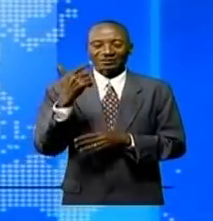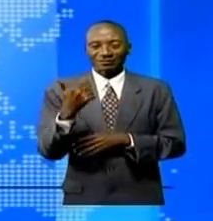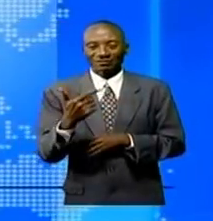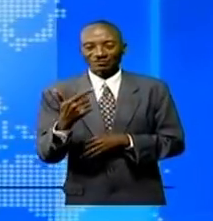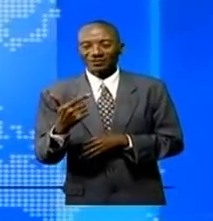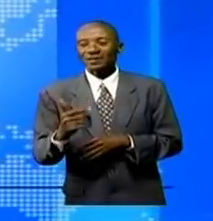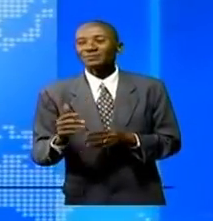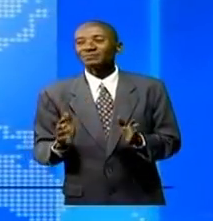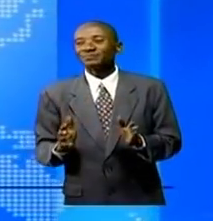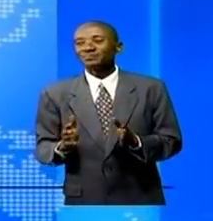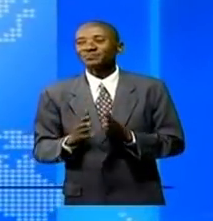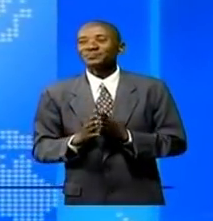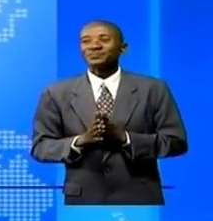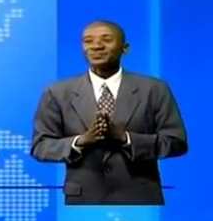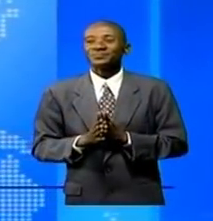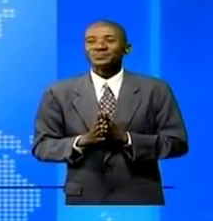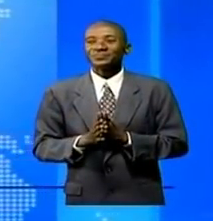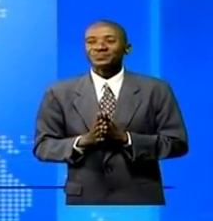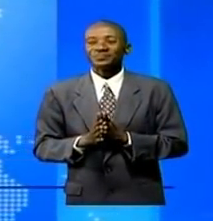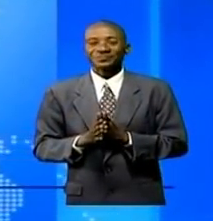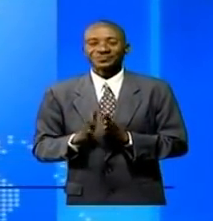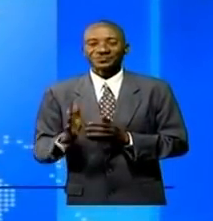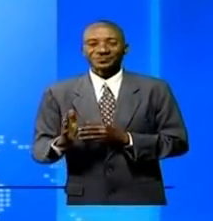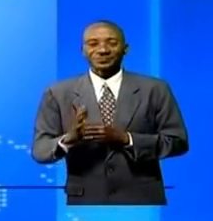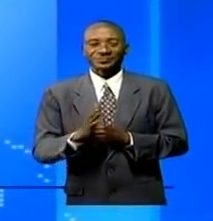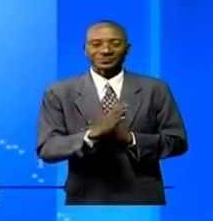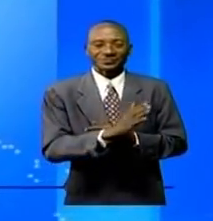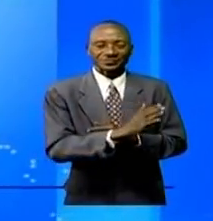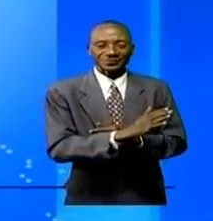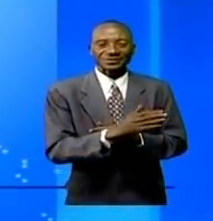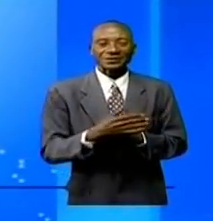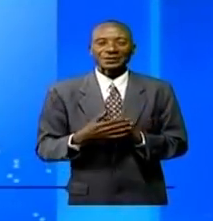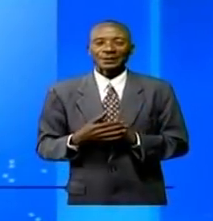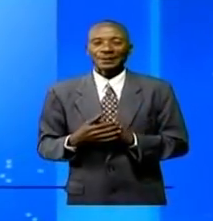journal. Merci de l'avoir suivi. L'actualité continue sur la chaîne nationale.